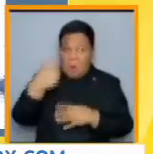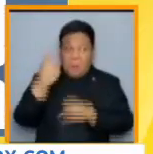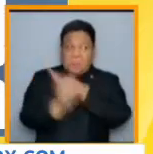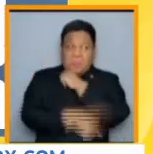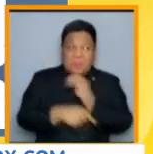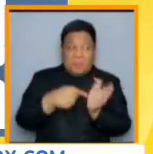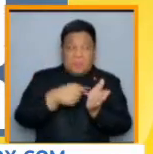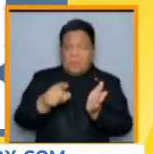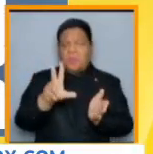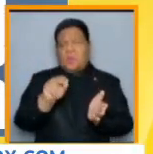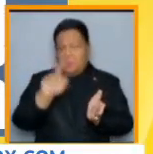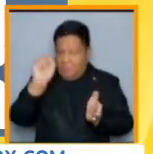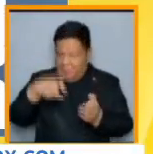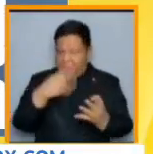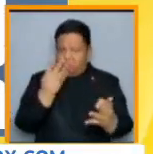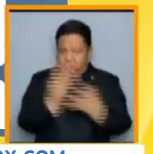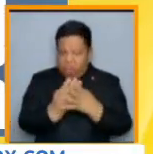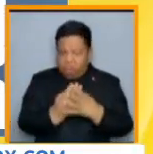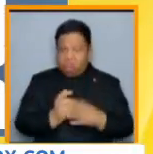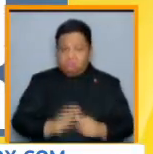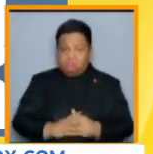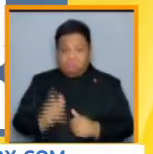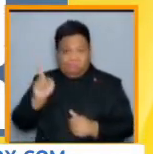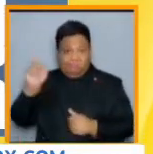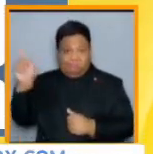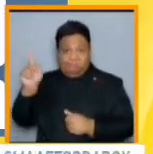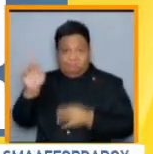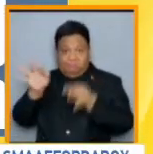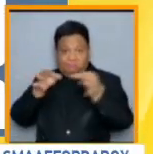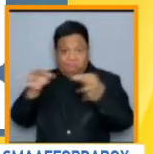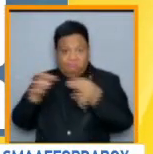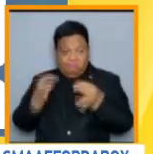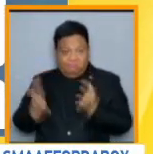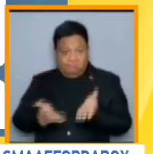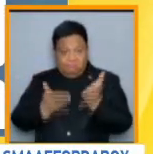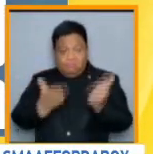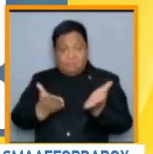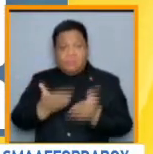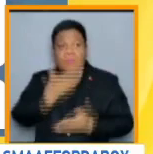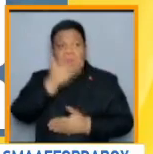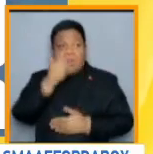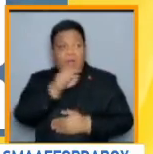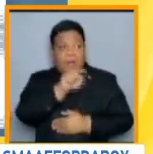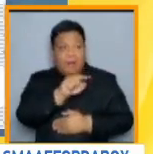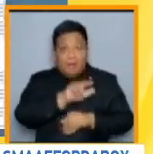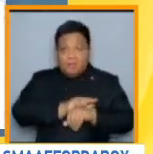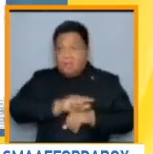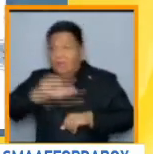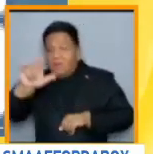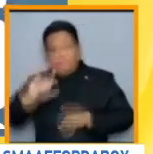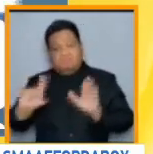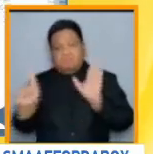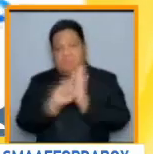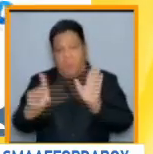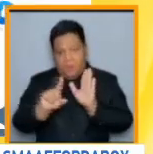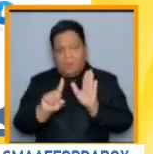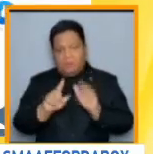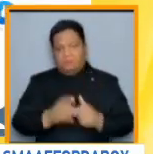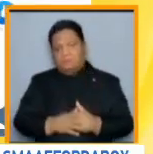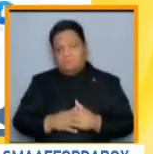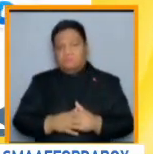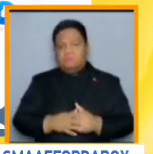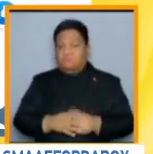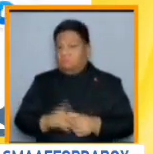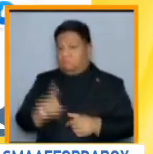naman ni Faisal Ismael, bigyan ng travel ban papunta sa ibang bansa ang mga lumalabag. Ayon naman kay Marvin De Varas, pwedeng